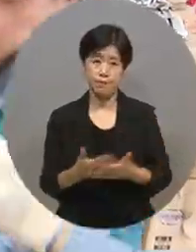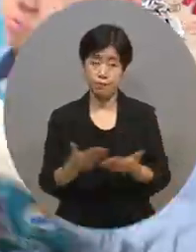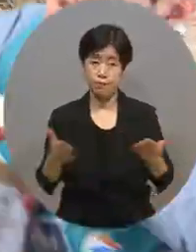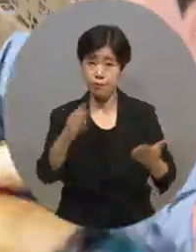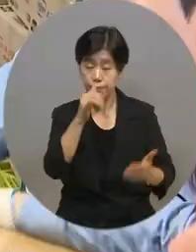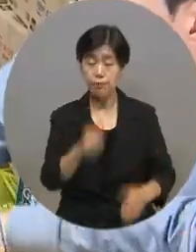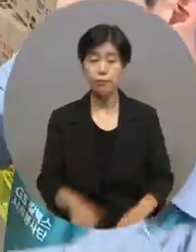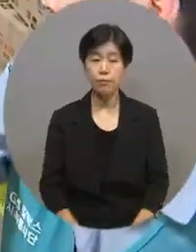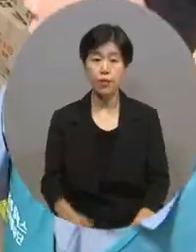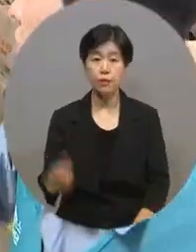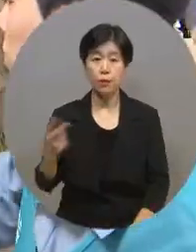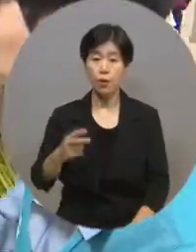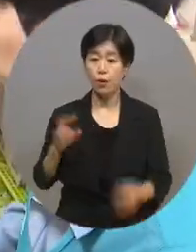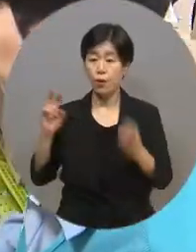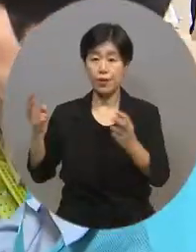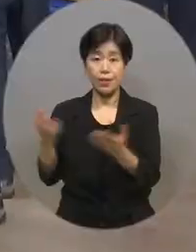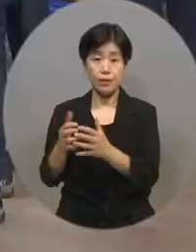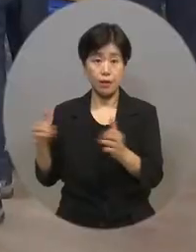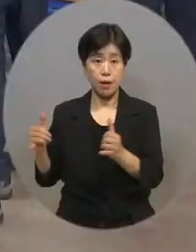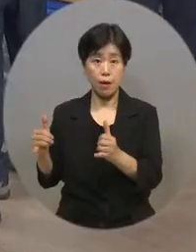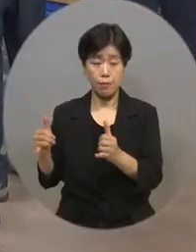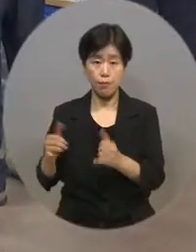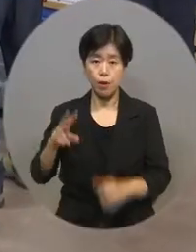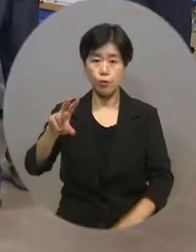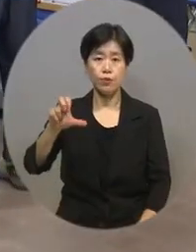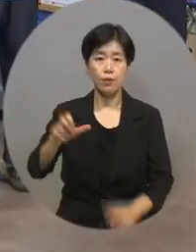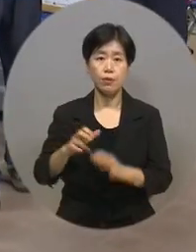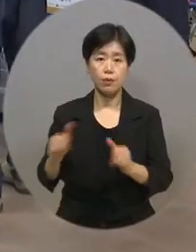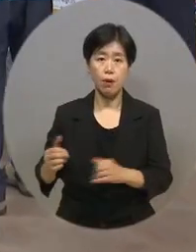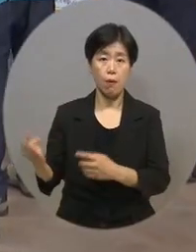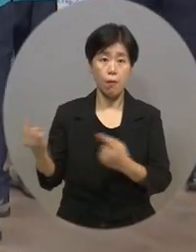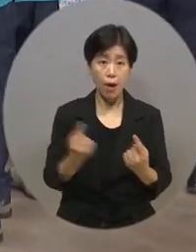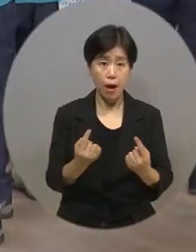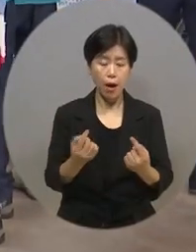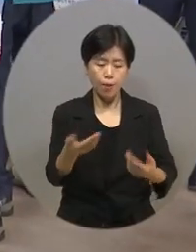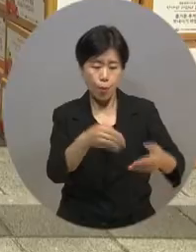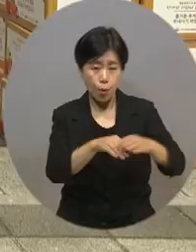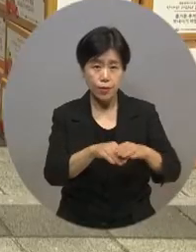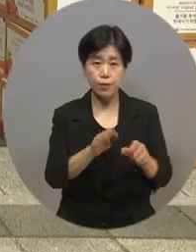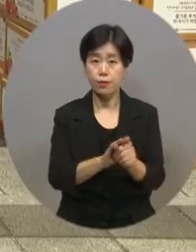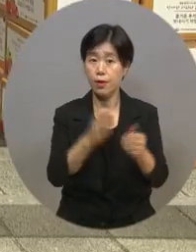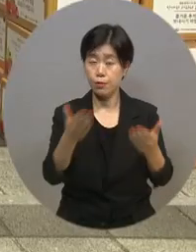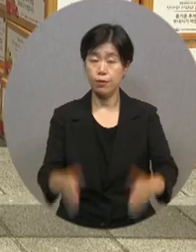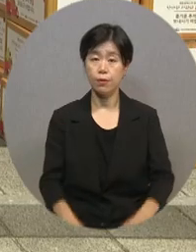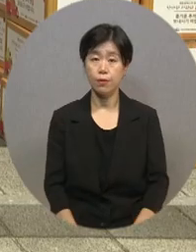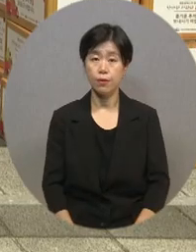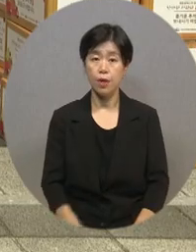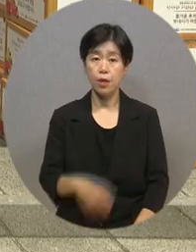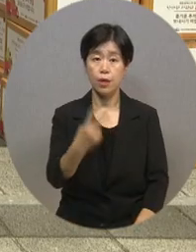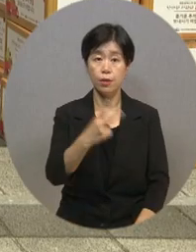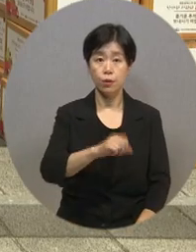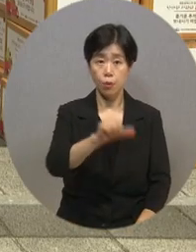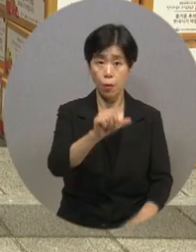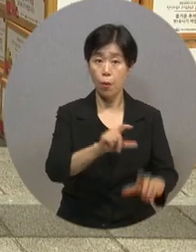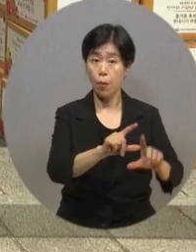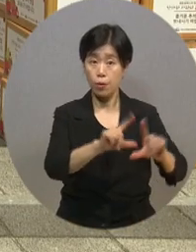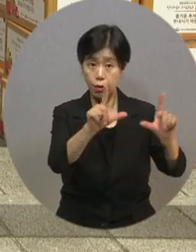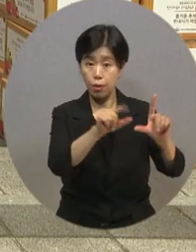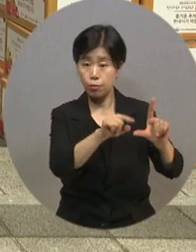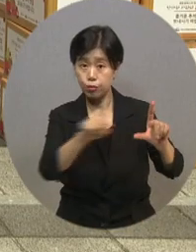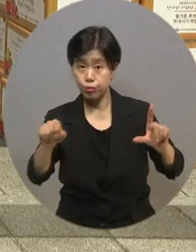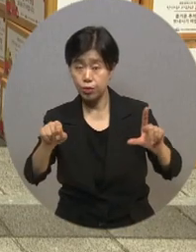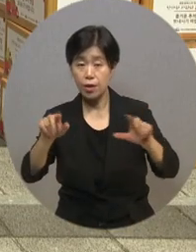사원 25명이 자원봉사에 참여해 생필품 포장 작업을 도왔습니다. 2005년부터 시작돼